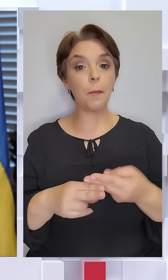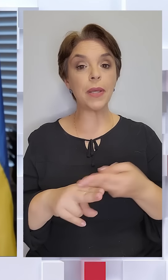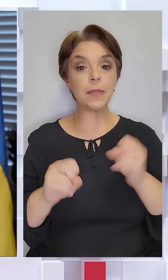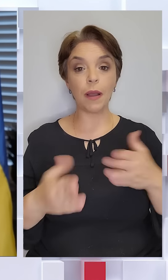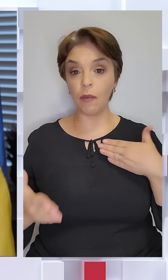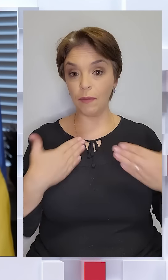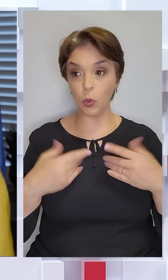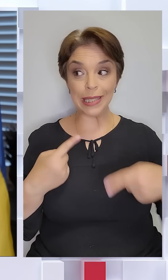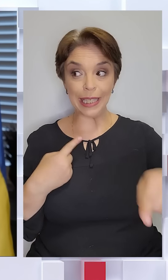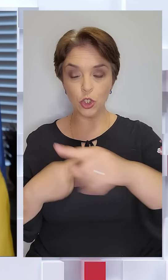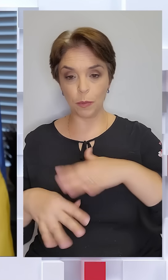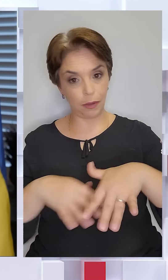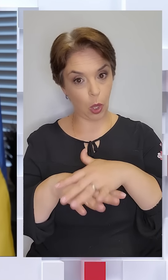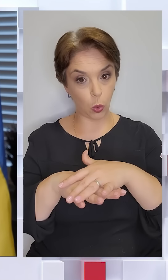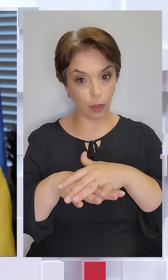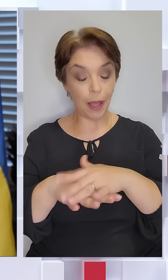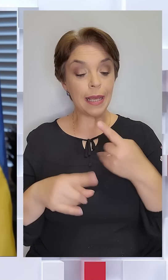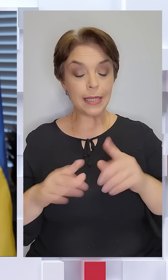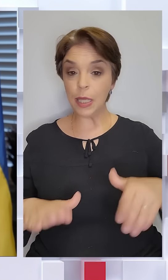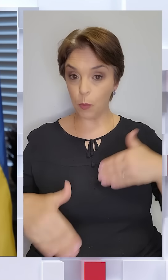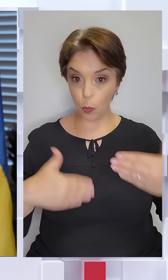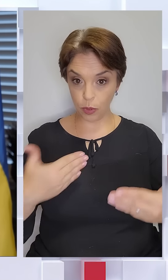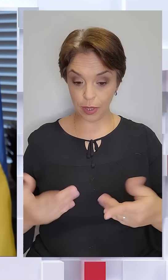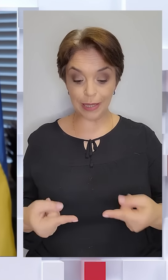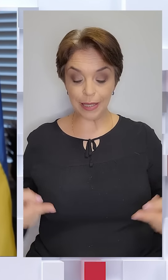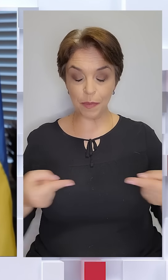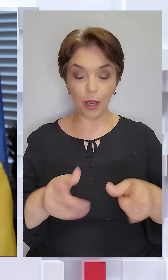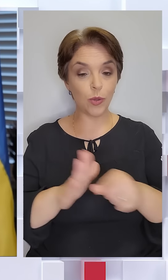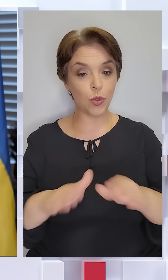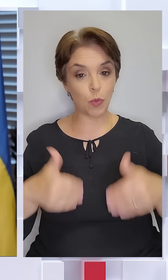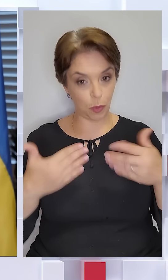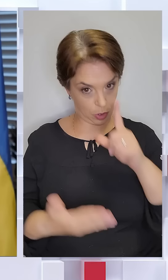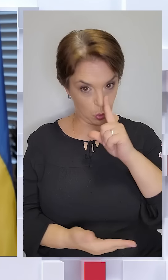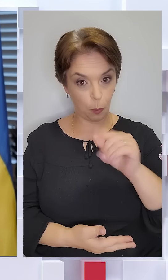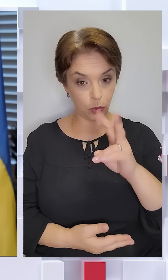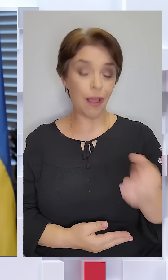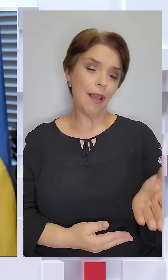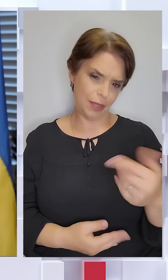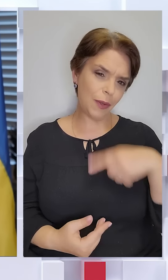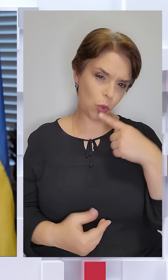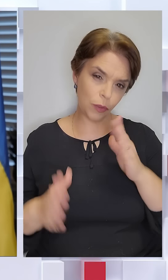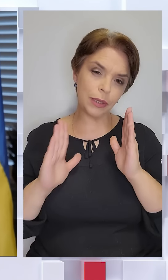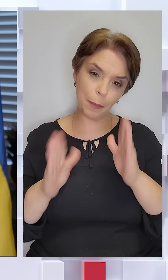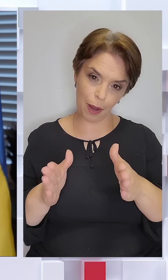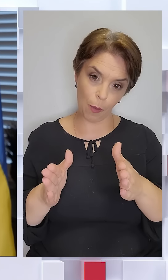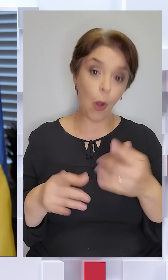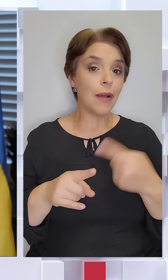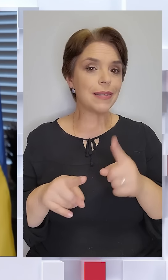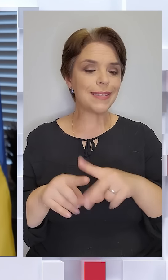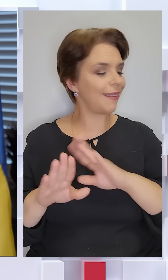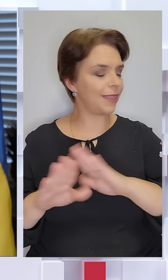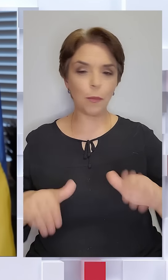безпекових відносин з іншими народами. Ці пропозиції збігаються з пропозиціями Путіна. І давайте говорити прямо. Це